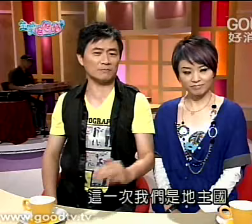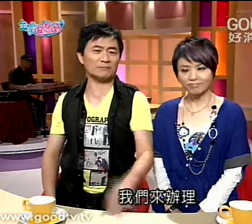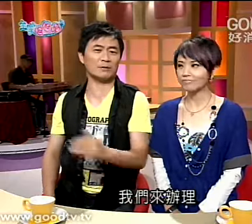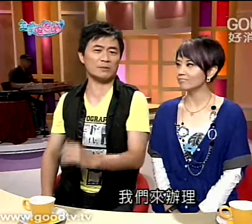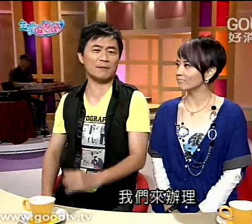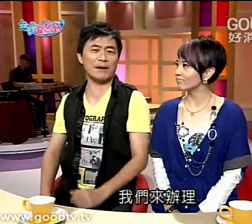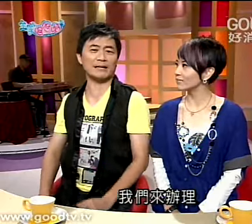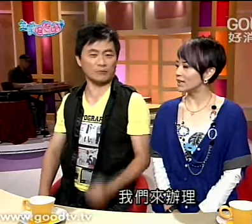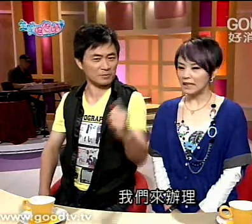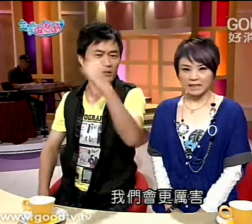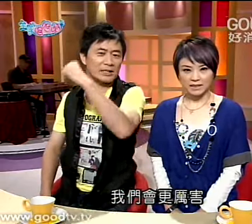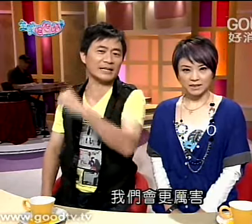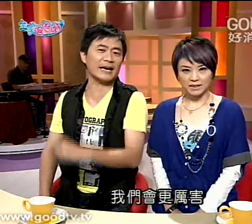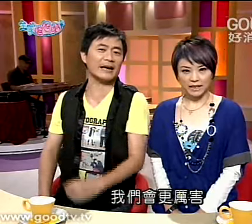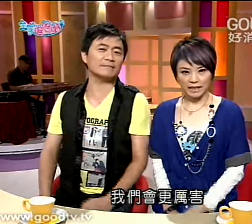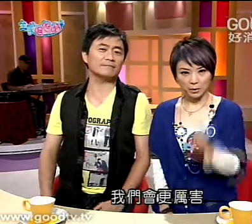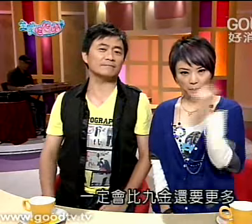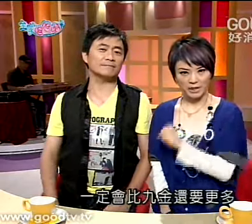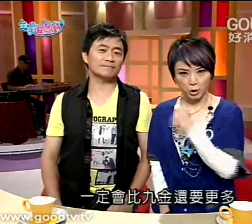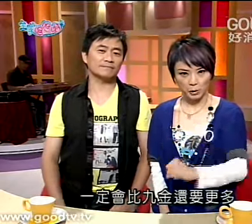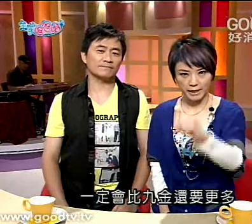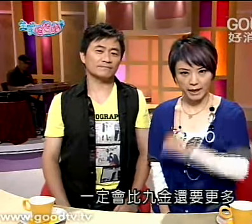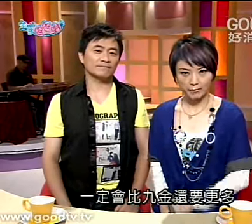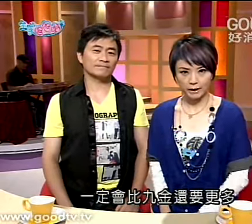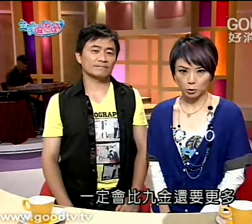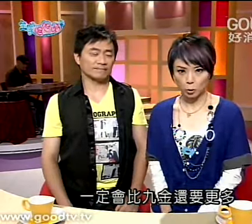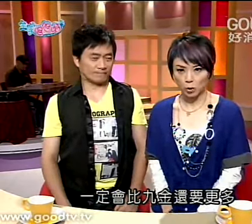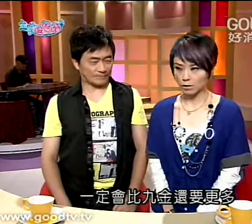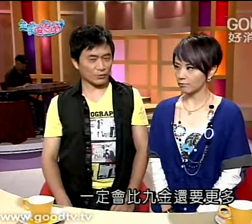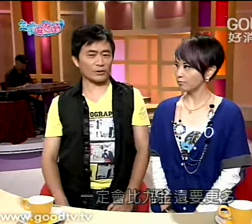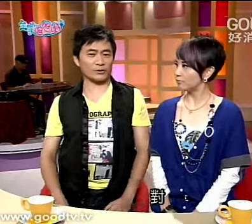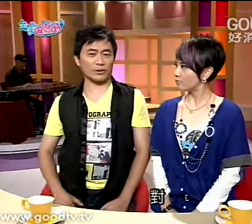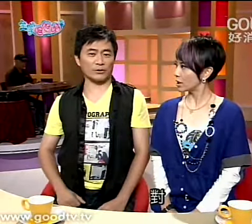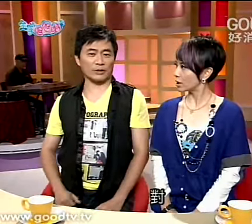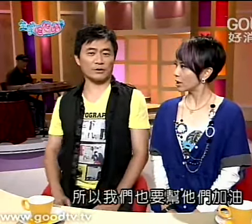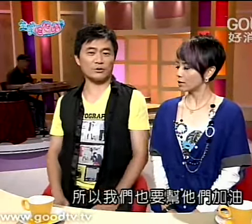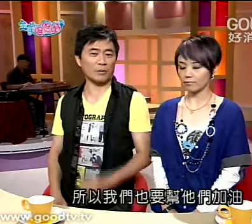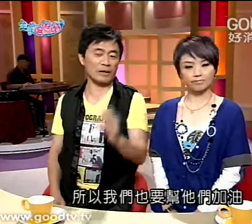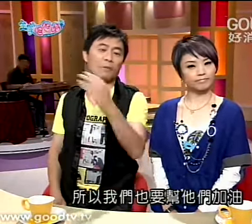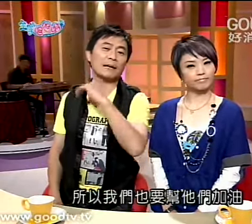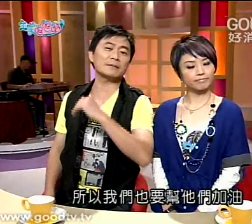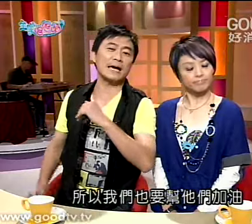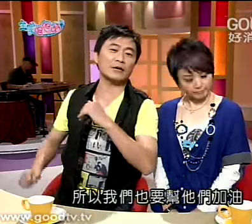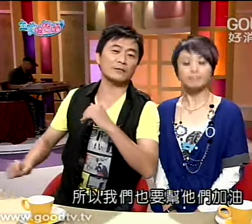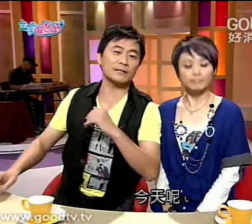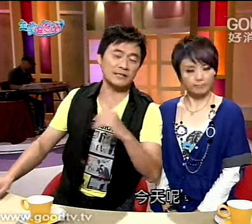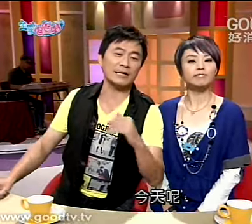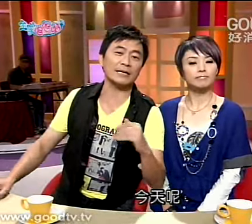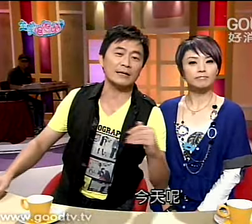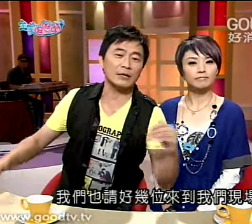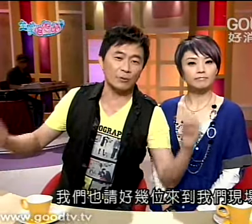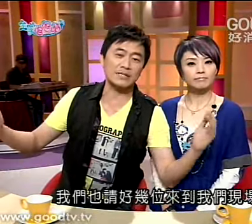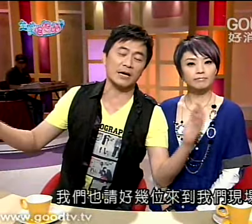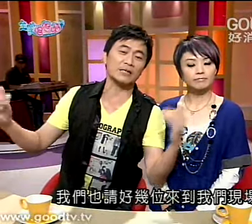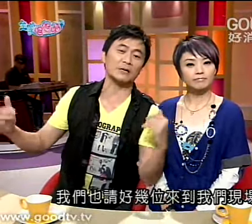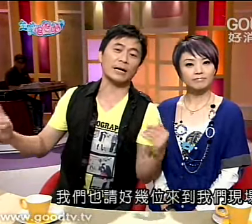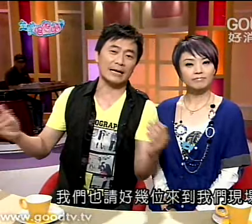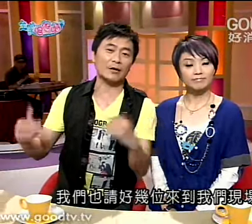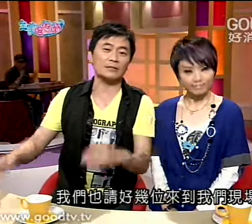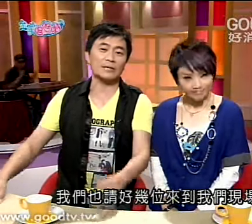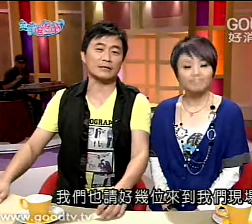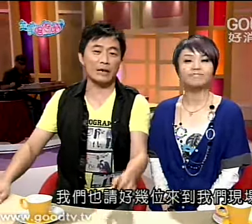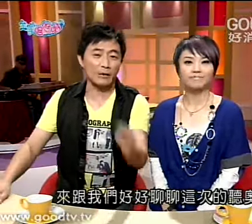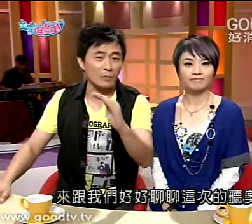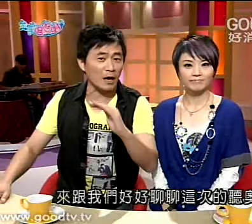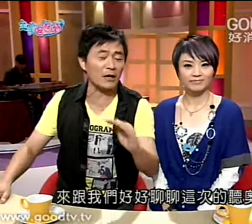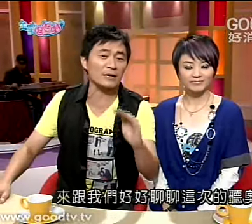主国，我们在办理，我们会更厉害， 一定会比九金还要更多。 对对对对， 是， 所以我们也要帮他们加油。那今天呢，我们也请好几位啊来